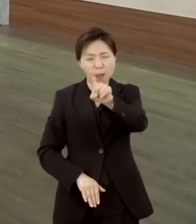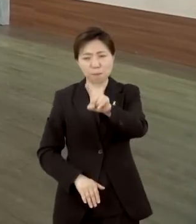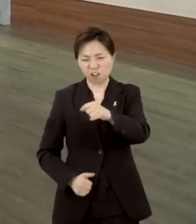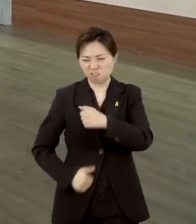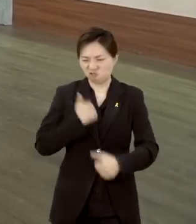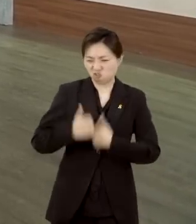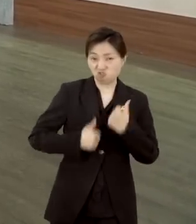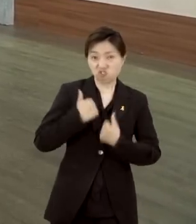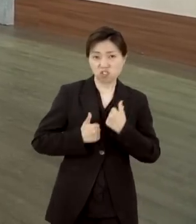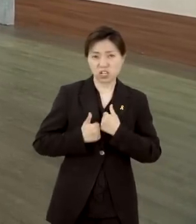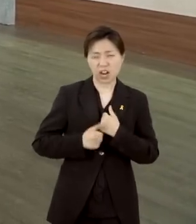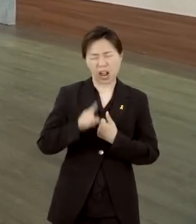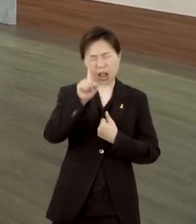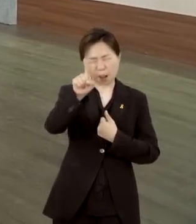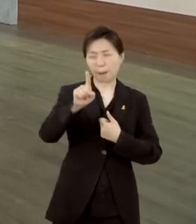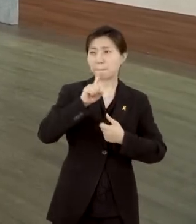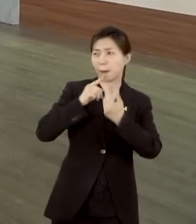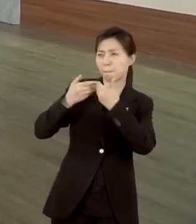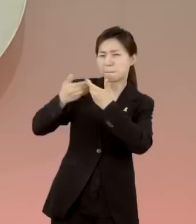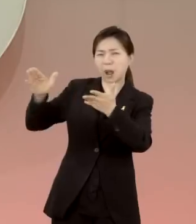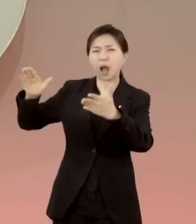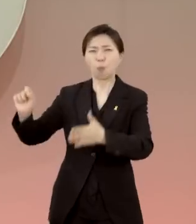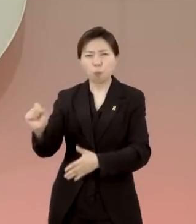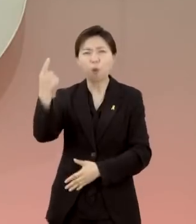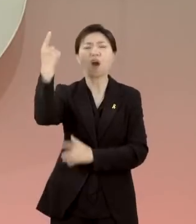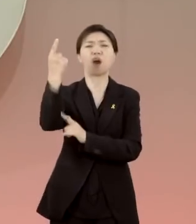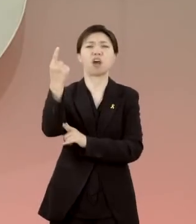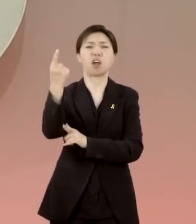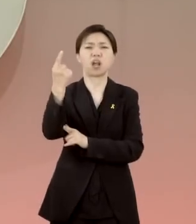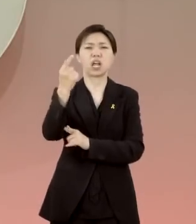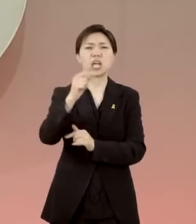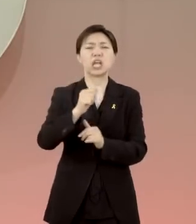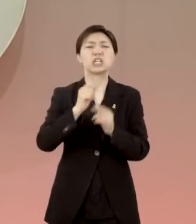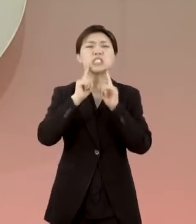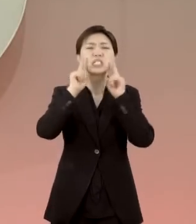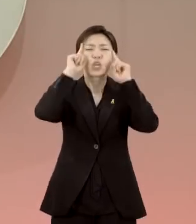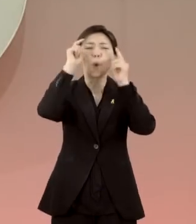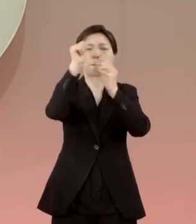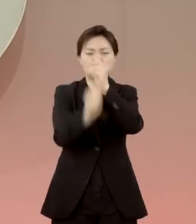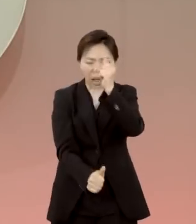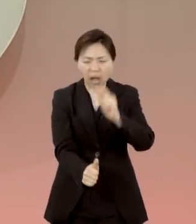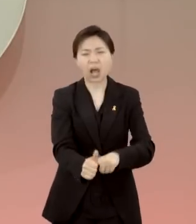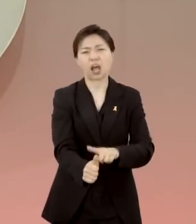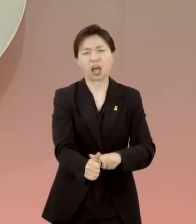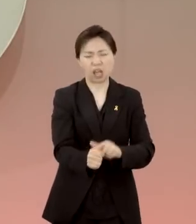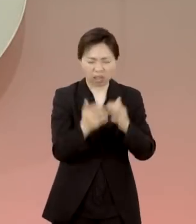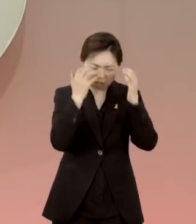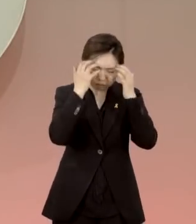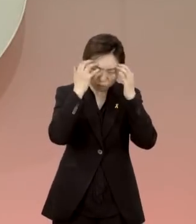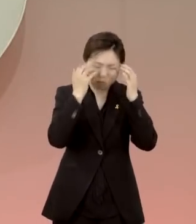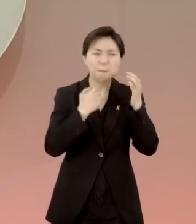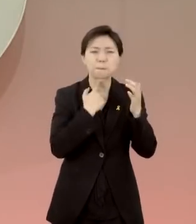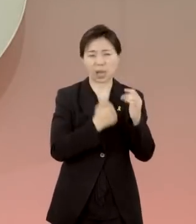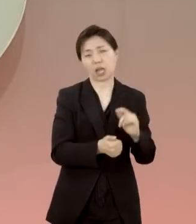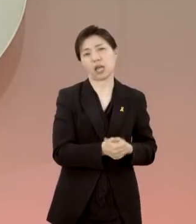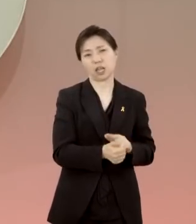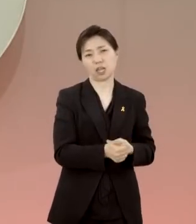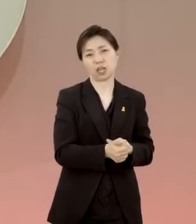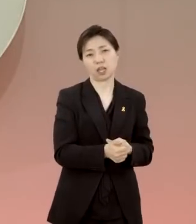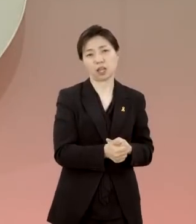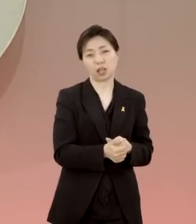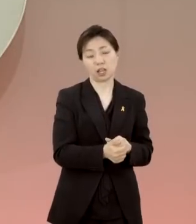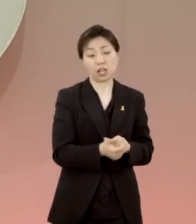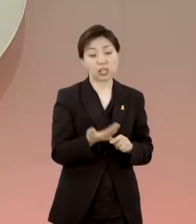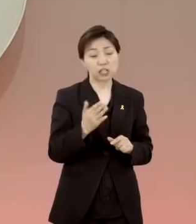저주가 섞인 욕설로 지옥에 떨어져서 수많은 고통을 당하다가 이번 생에